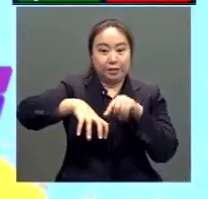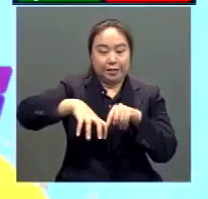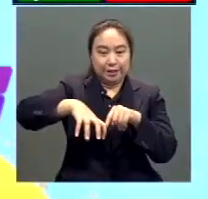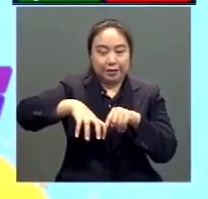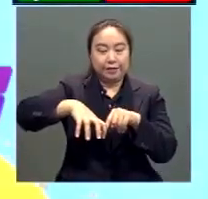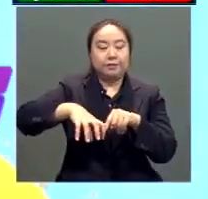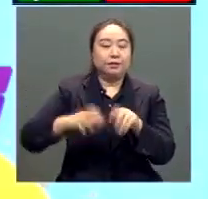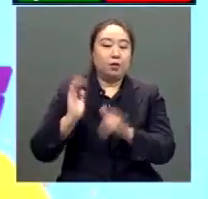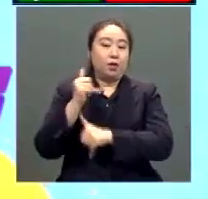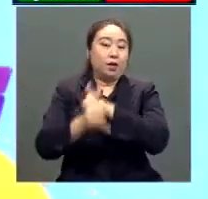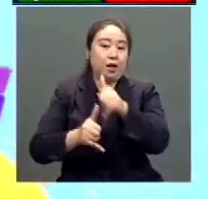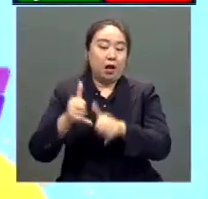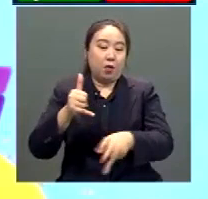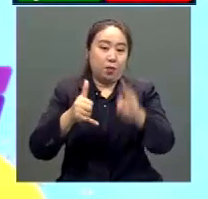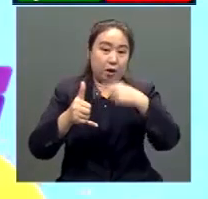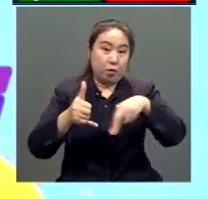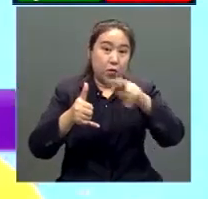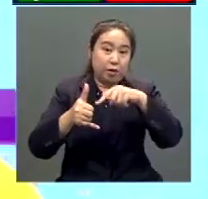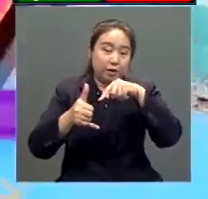คะโดยนายะยาป่ะนาครนายอำเภอเมืองนราธิวาสพร้อมกับเจ้าหน้าที่และหน่วยกำลังในพื้นที่ทั้งสามฝ่ายในการซักซ้อมการดำเนินงานของศูนย์คัดกรองเรียงความพร้อมรับคนไทยที่จะเดินทางกลับประเทศนะครับโดยแบ่งการดำเนินงานออกเป็นคณะกรรมการฝ่ายต่างๆสำหรับการขายกรองที่ศูนย์คัดกรองที่สวนสาธารณะเฉลิมพระเกียรติ6